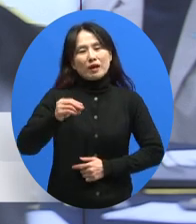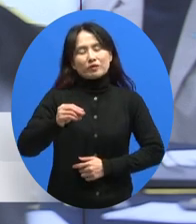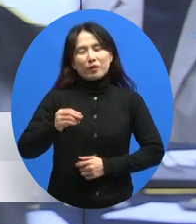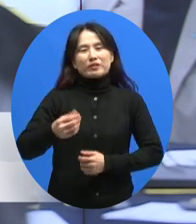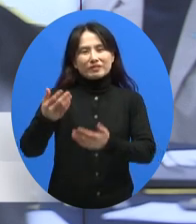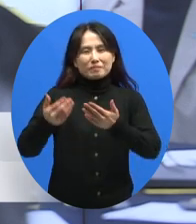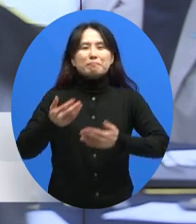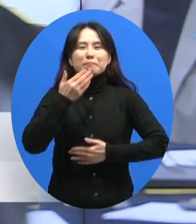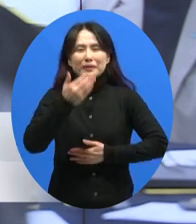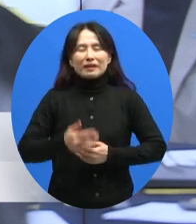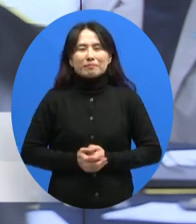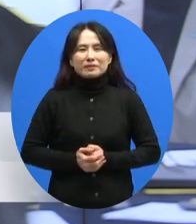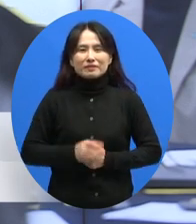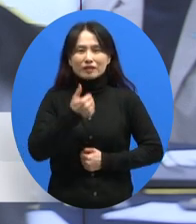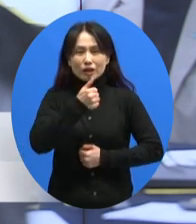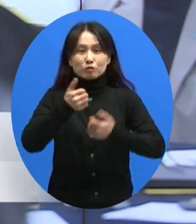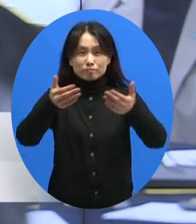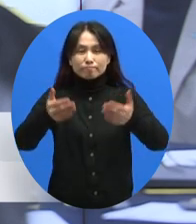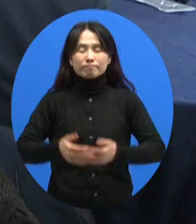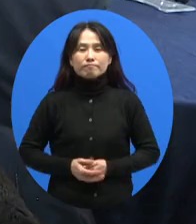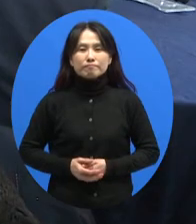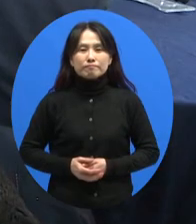될 수 있습니다. 최지연 기자입니다.